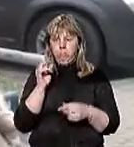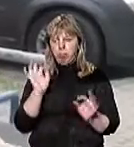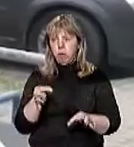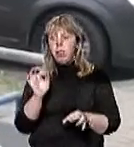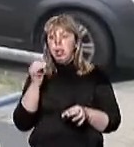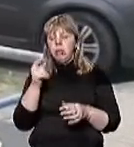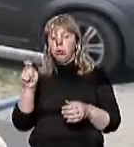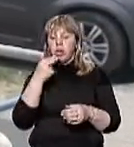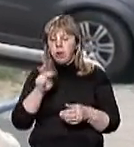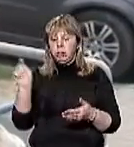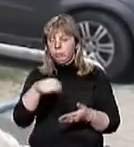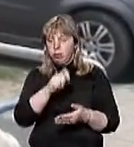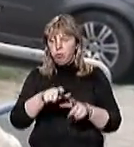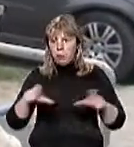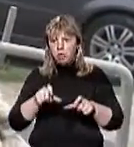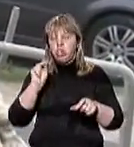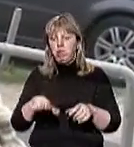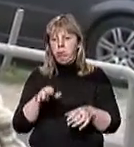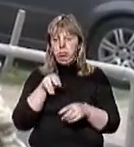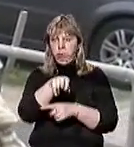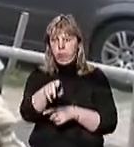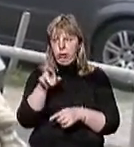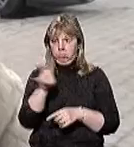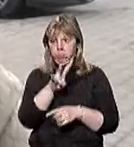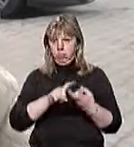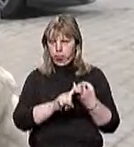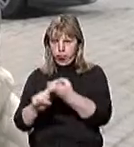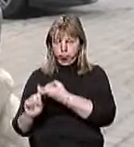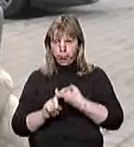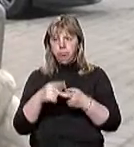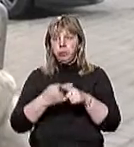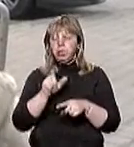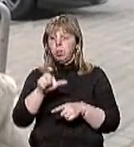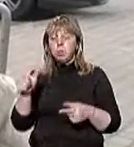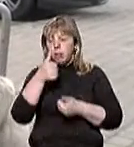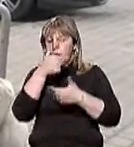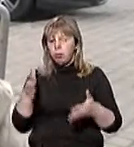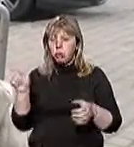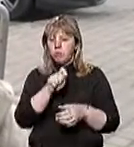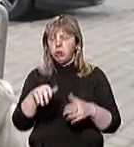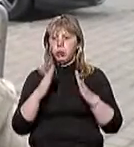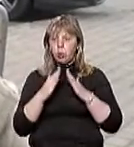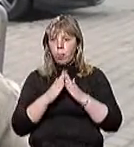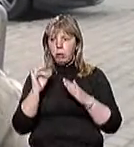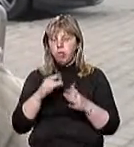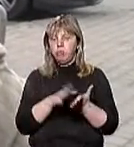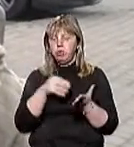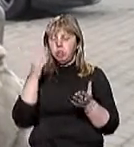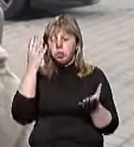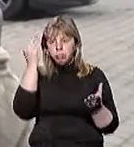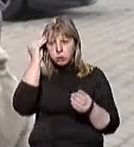хай освятять в магазині, люди куплять, чи мають йти до церкви і розносити вірус. Для тих людей, хто не може освятити вдома і рахує,